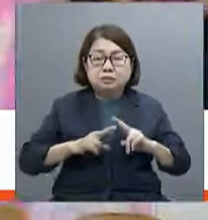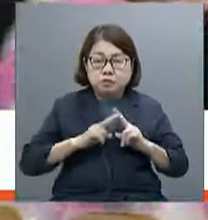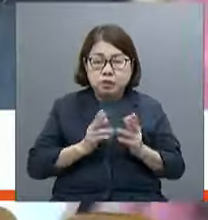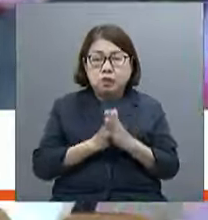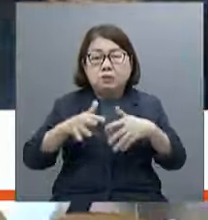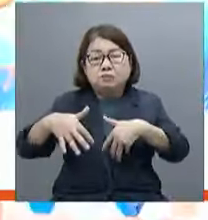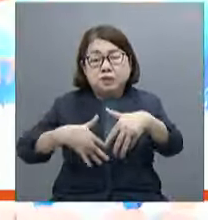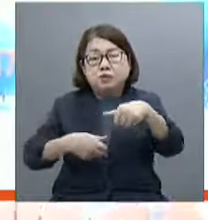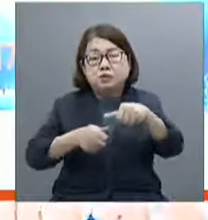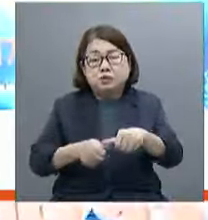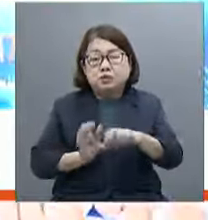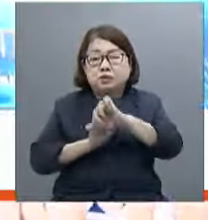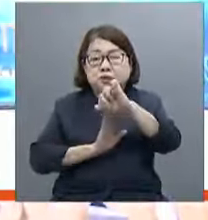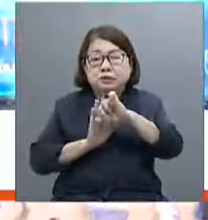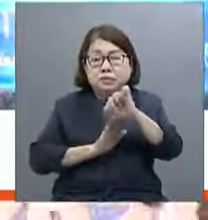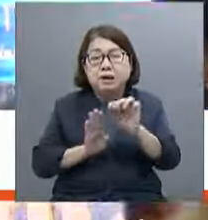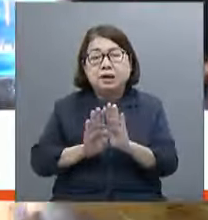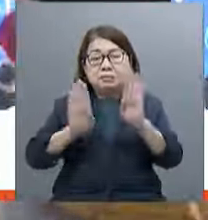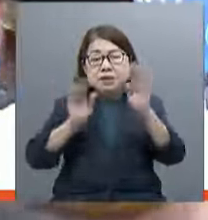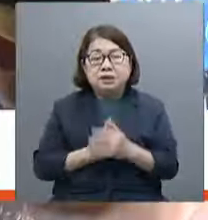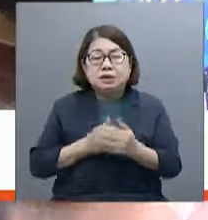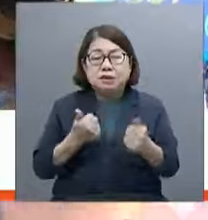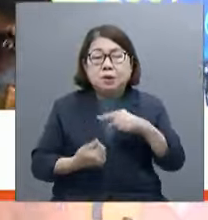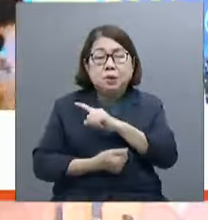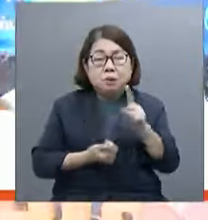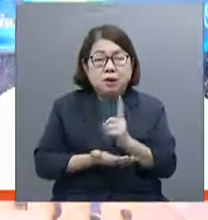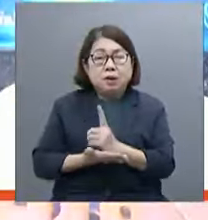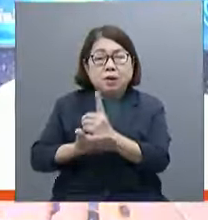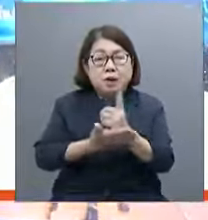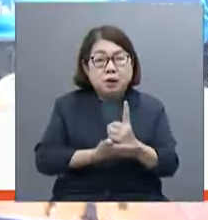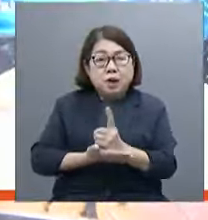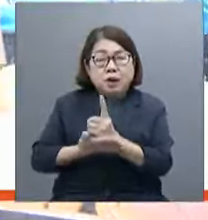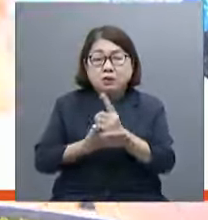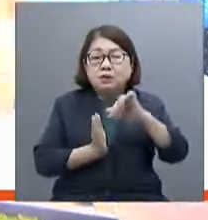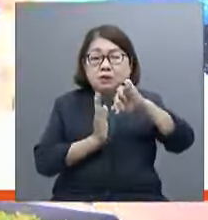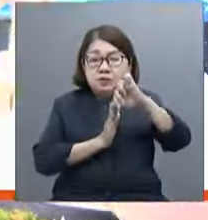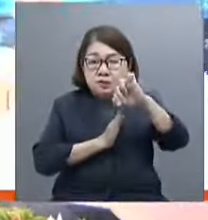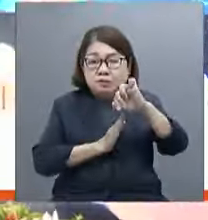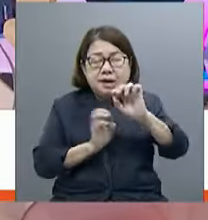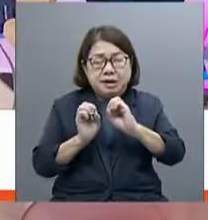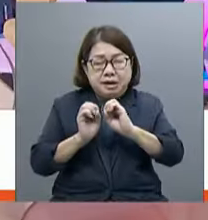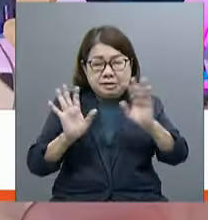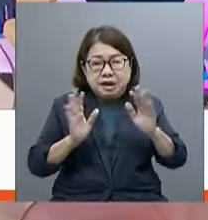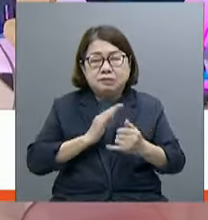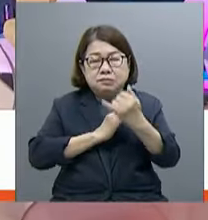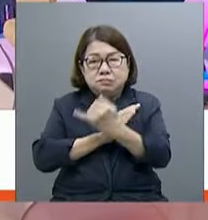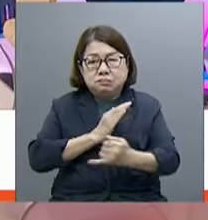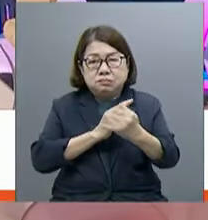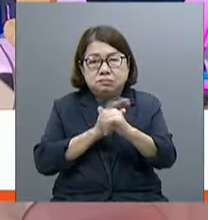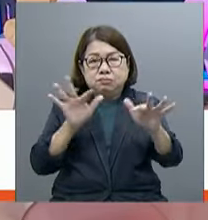ชนในจังหวัดเชียงใหม่แถลงการยกระดับเทศกาลยี่เป็งเชียงใหม่ให้เป็นซอฟต์พาวเวอร์สู่เทศกาลนานาชาติ